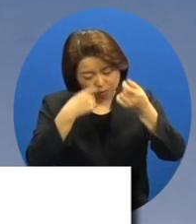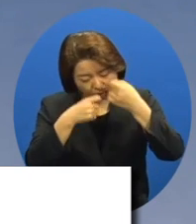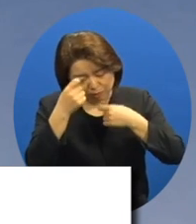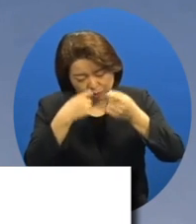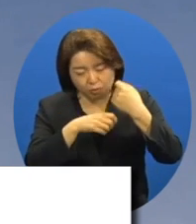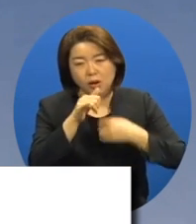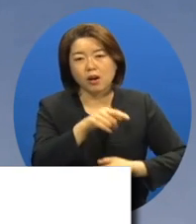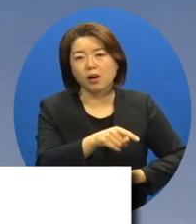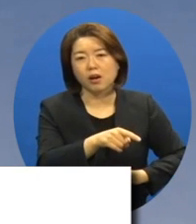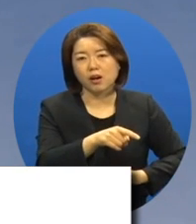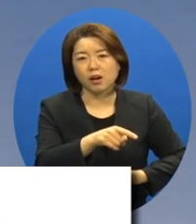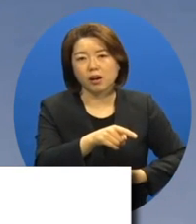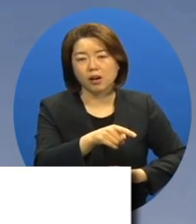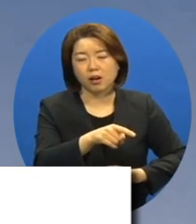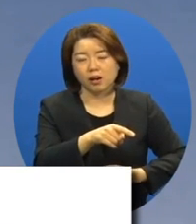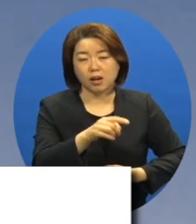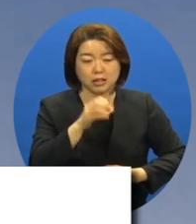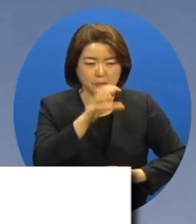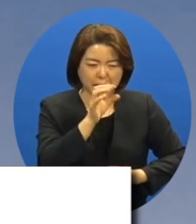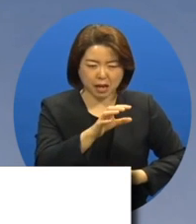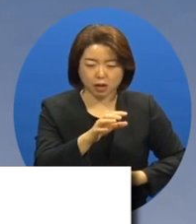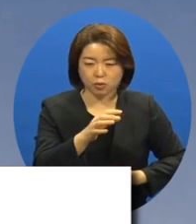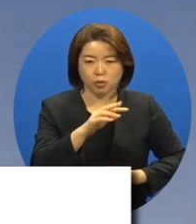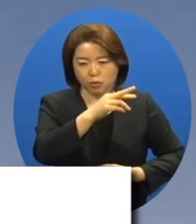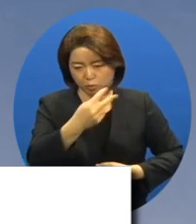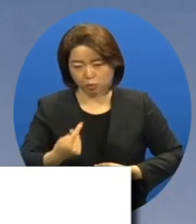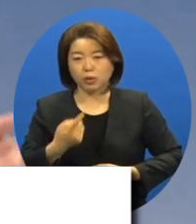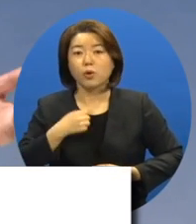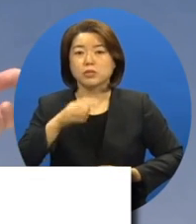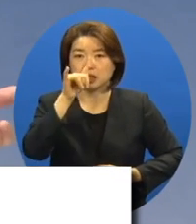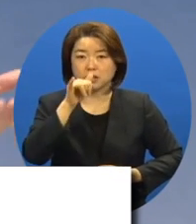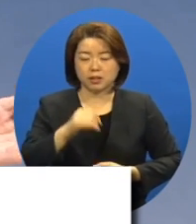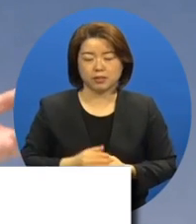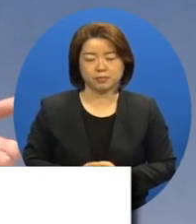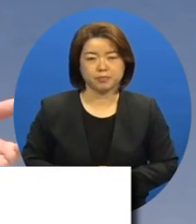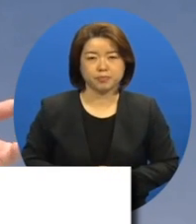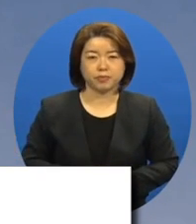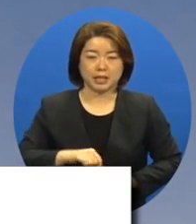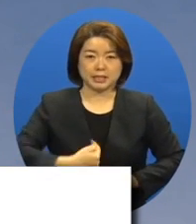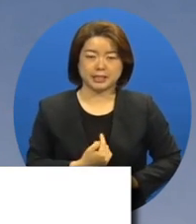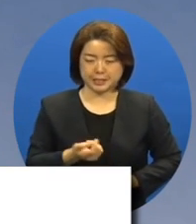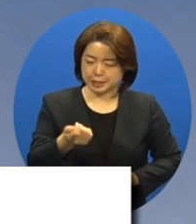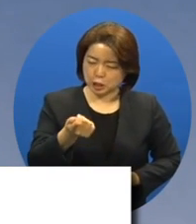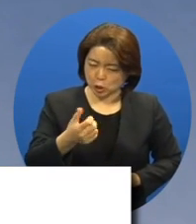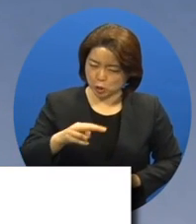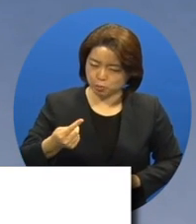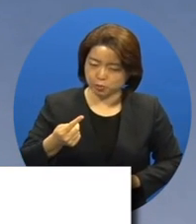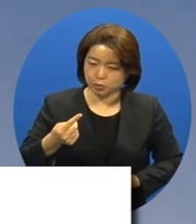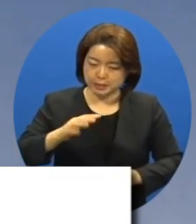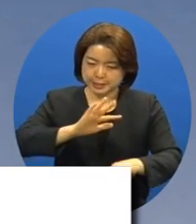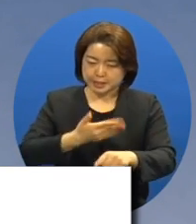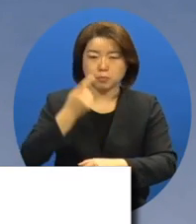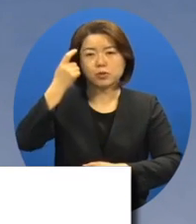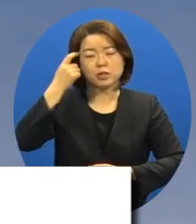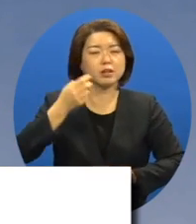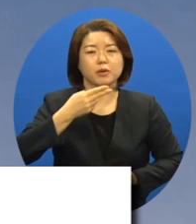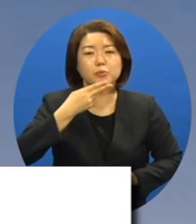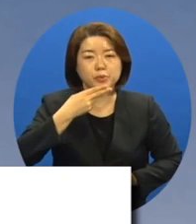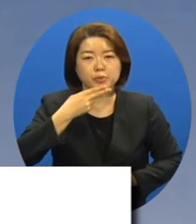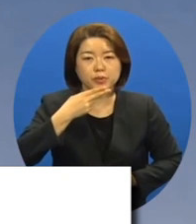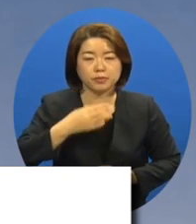그리고 돌아 나온 적이 있답니다 자기는 조금 더 잘못했다고 생각이 안 들었답니다